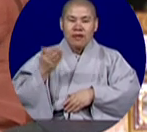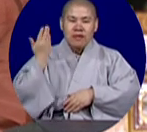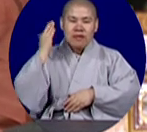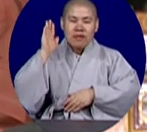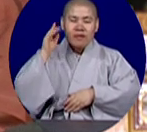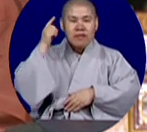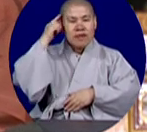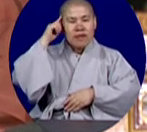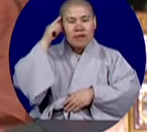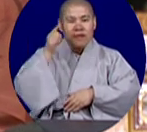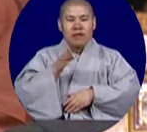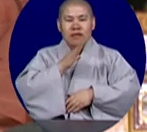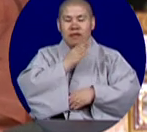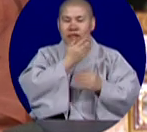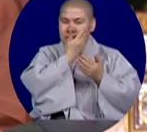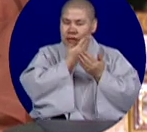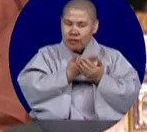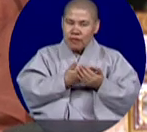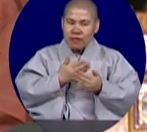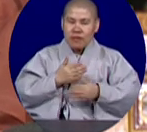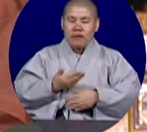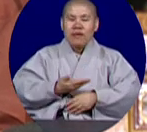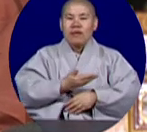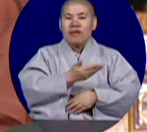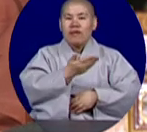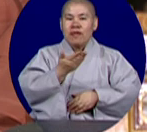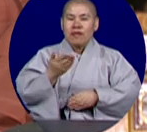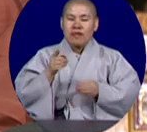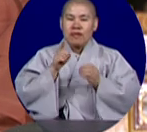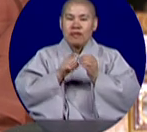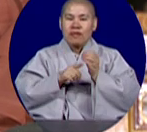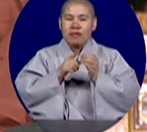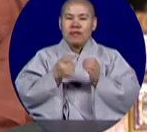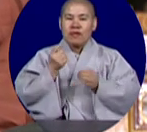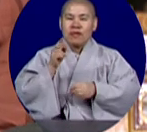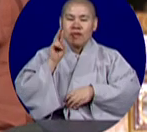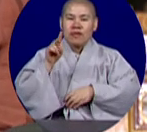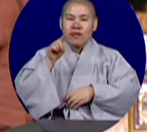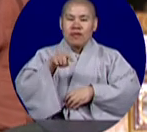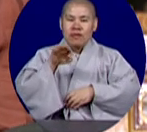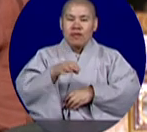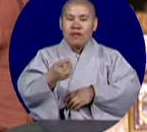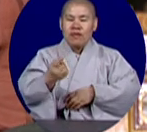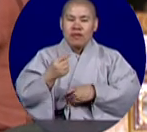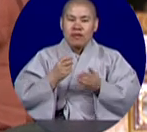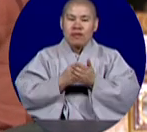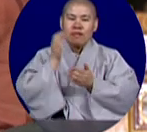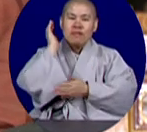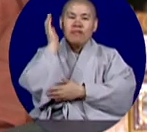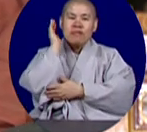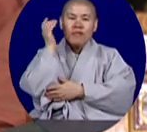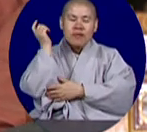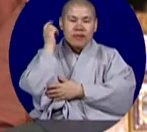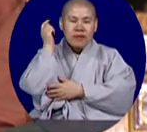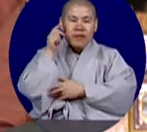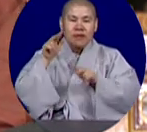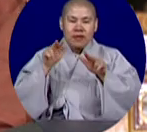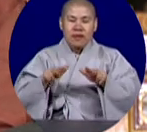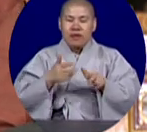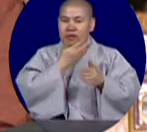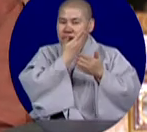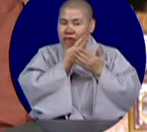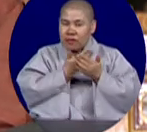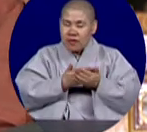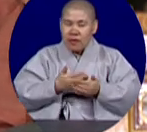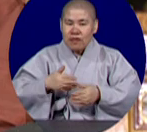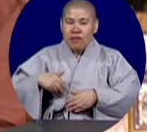그렇게 중요해요. 그래서 여러분들 이 불교 TV 이 법당에 오셔서 법문 듣는 거 지금은 전혀 중요한 줄 모르고